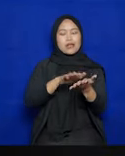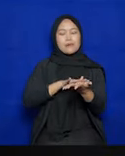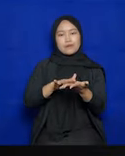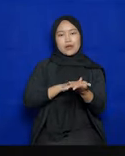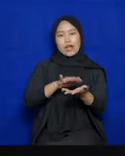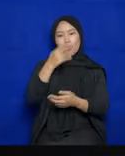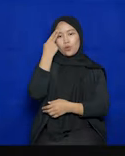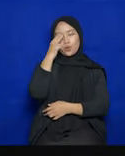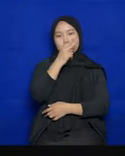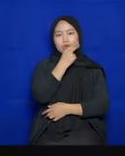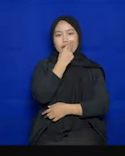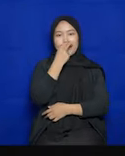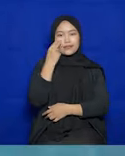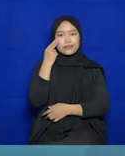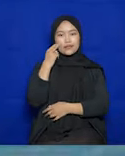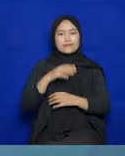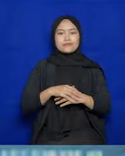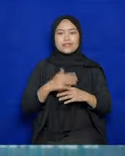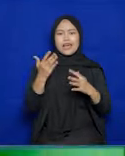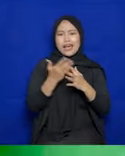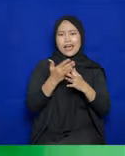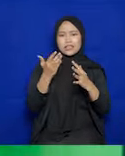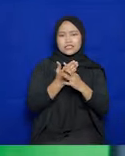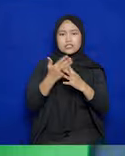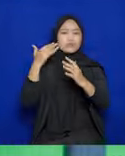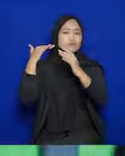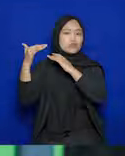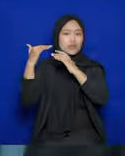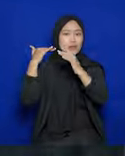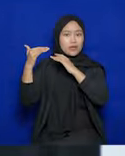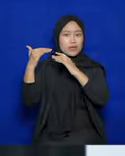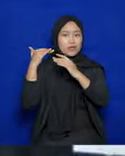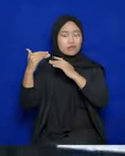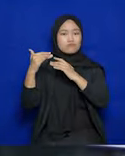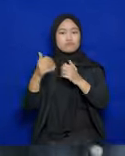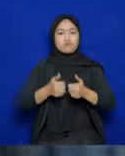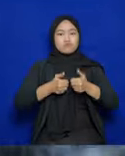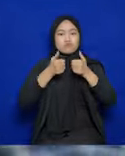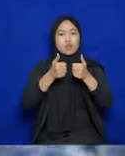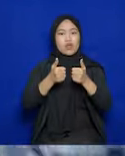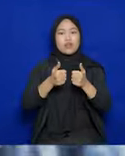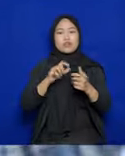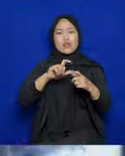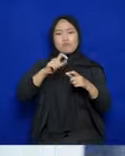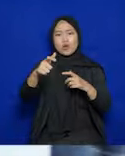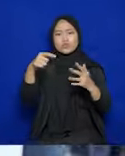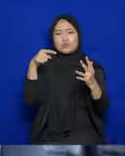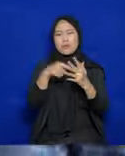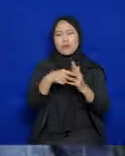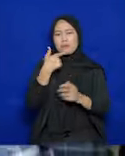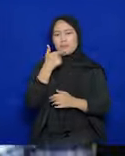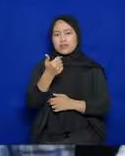suara bagi difabel netra. Aksesibilitas dan akomodasi yang layak dalam proses pemilihan